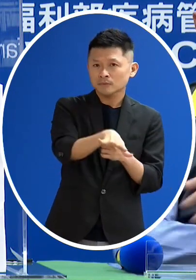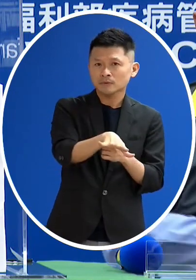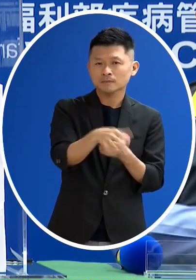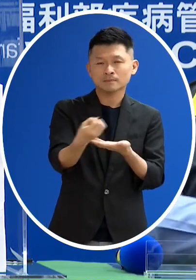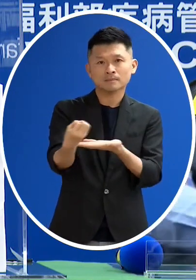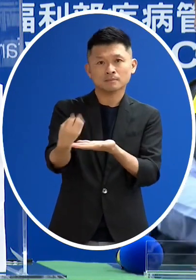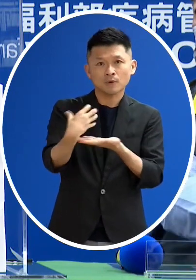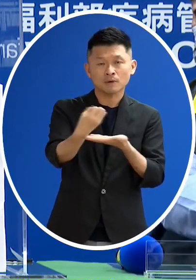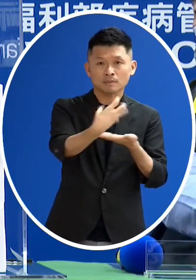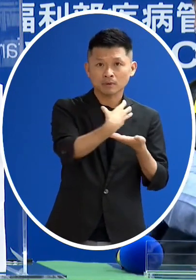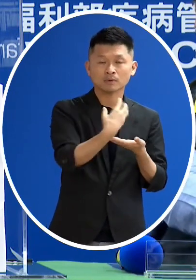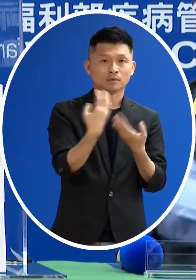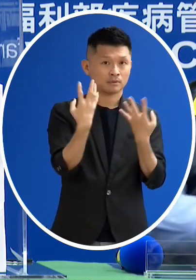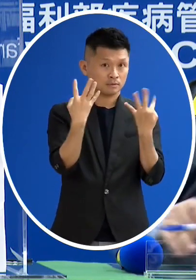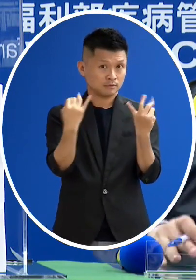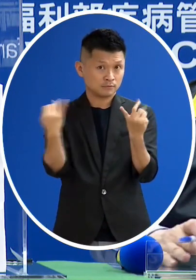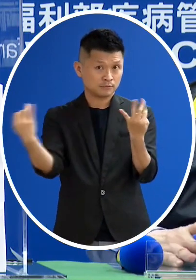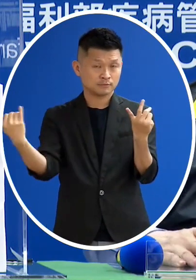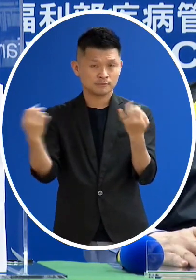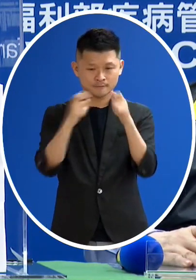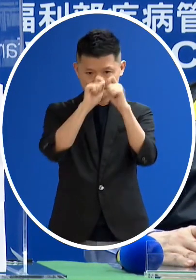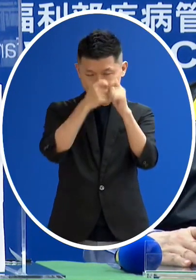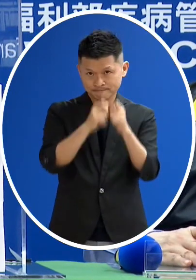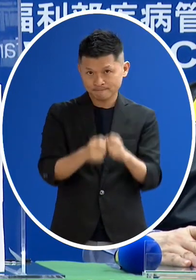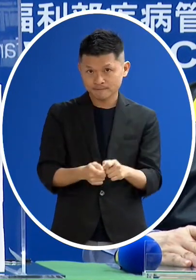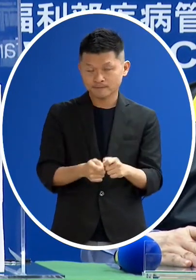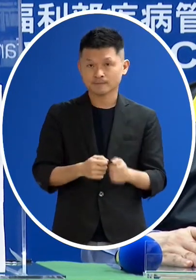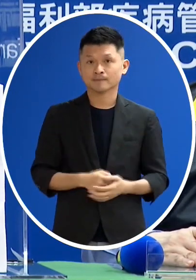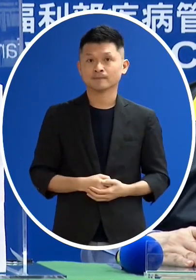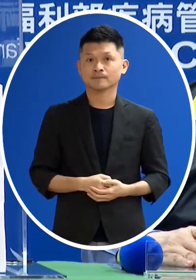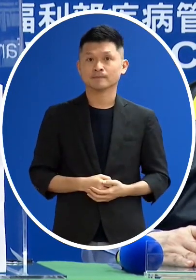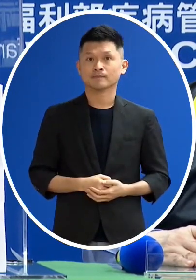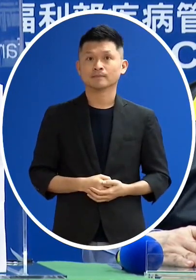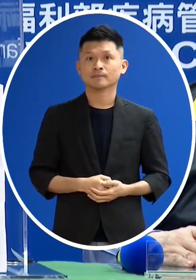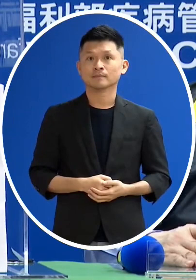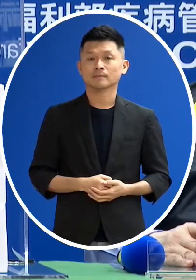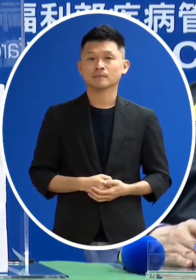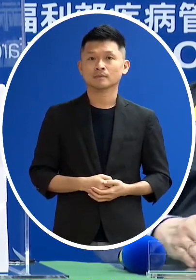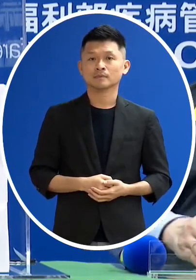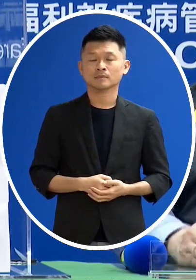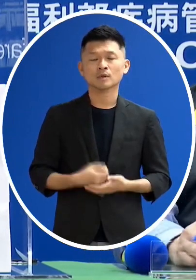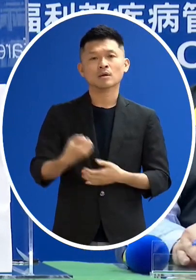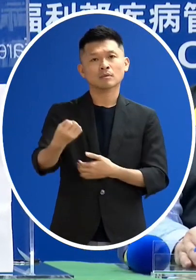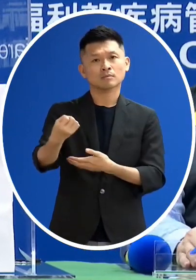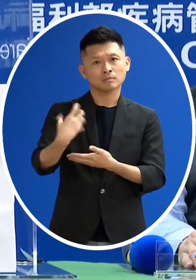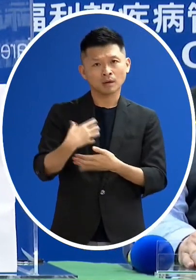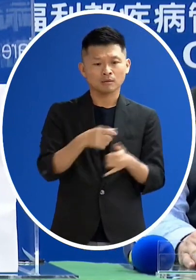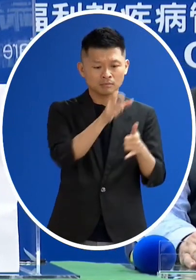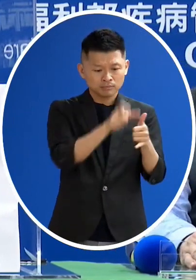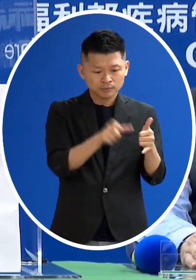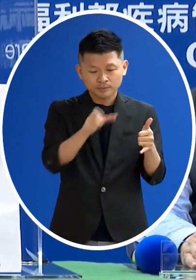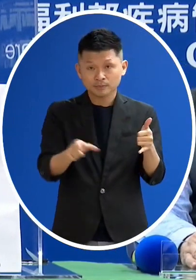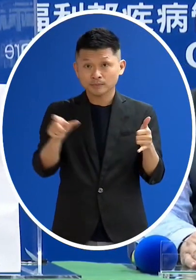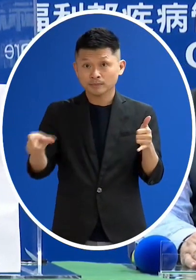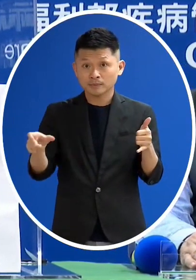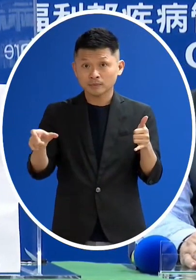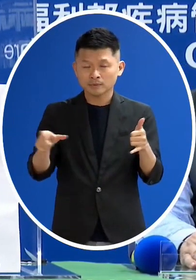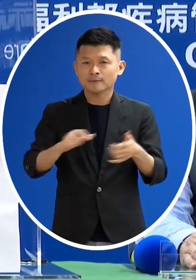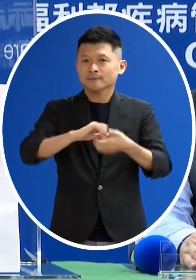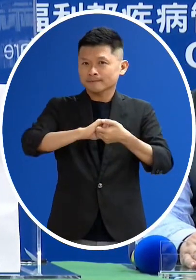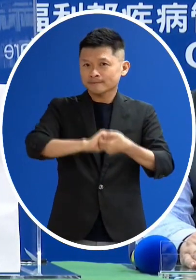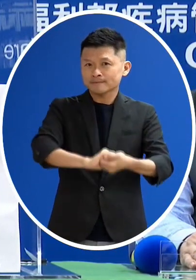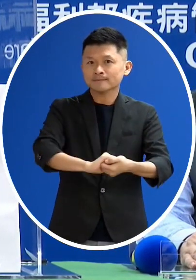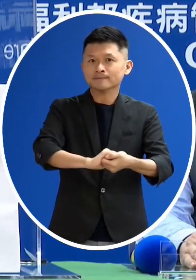通报的一个情况。那当然这些都是一个通报的个案，那还没有被我们确